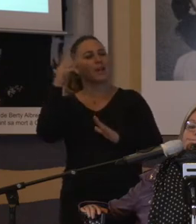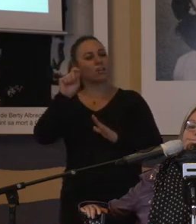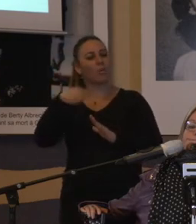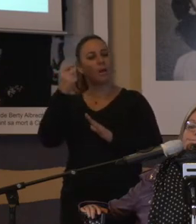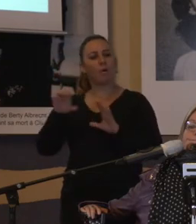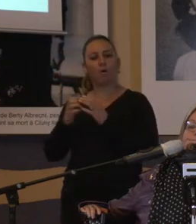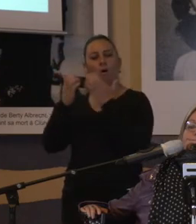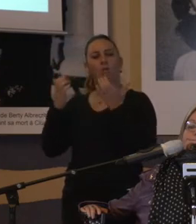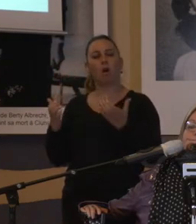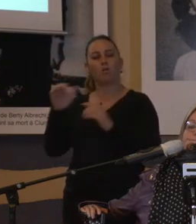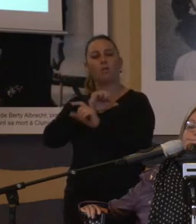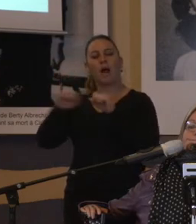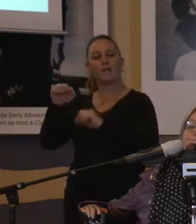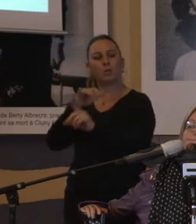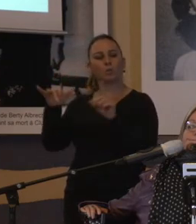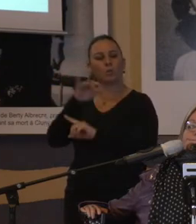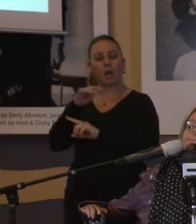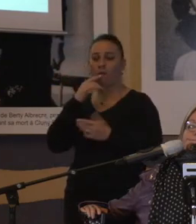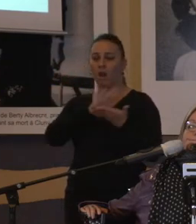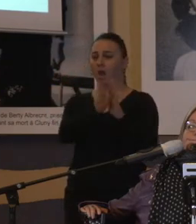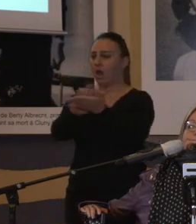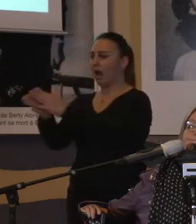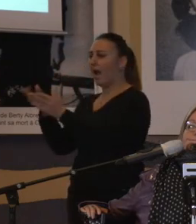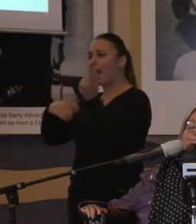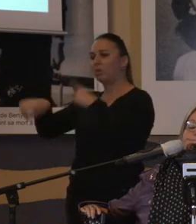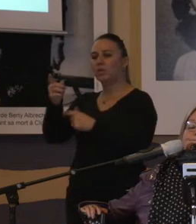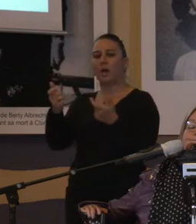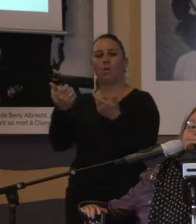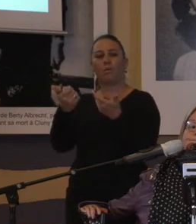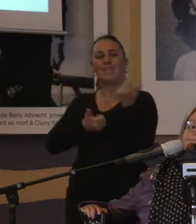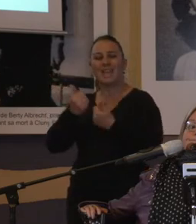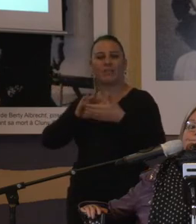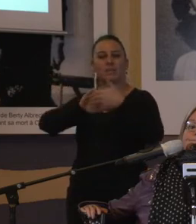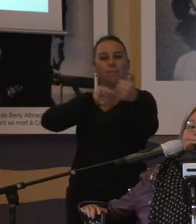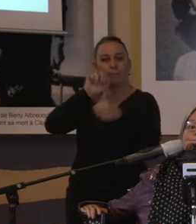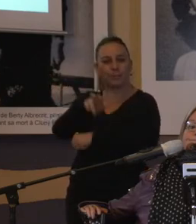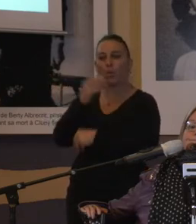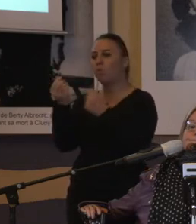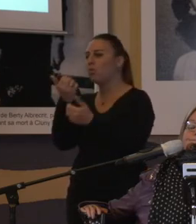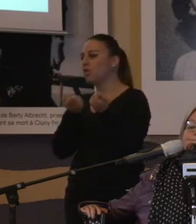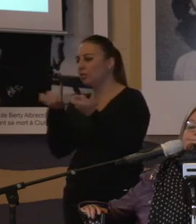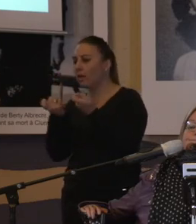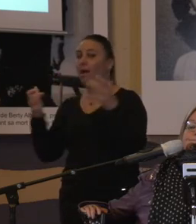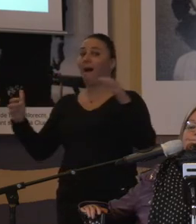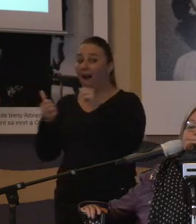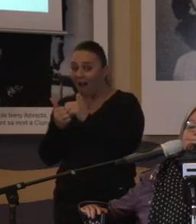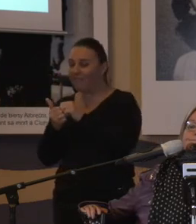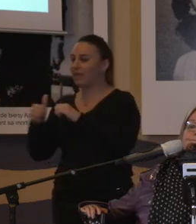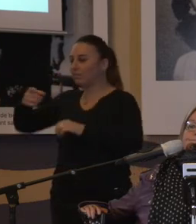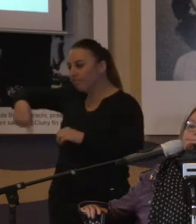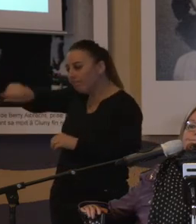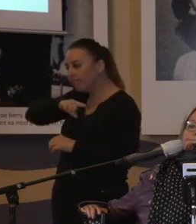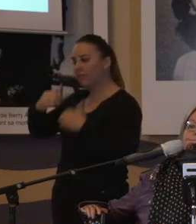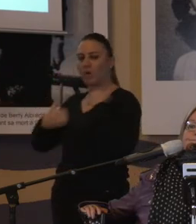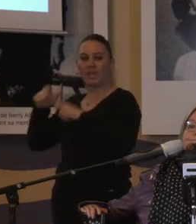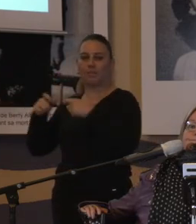l'action sociale et des familles confondent les associations de prestataires de services et de gestionnaires avec des organisations de personnes handicapées, ce qui